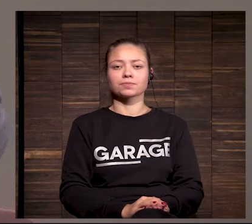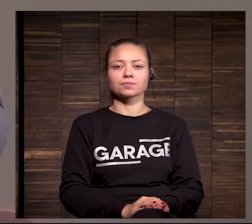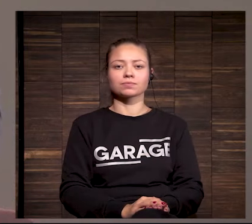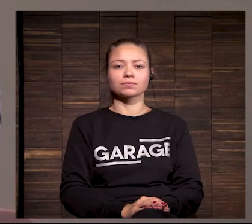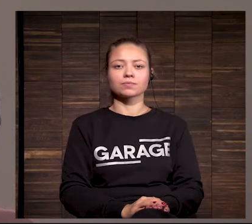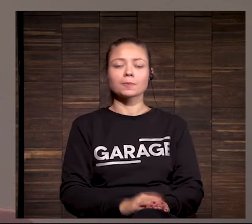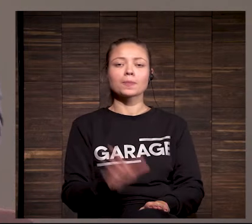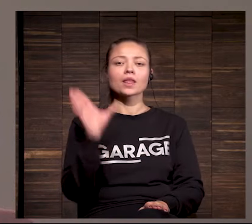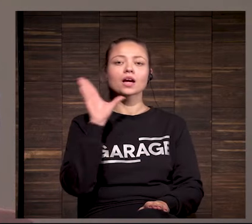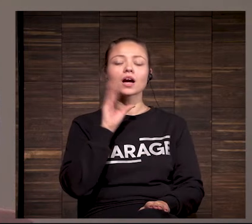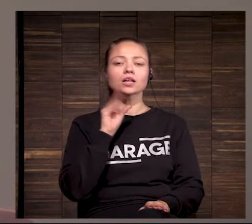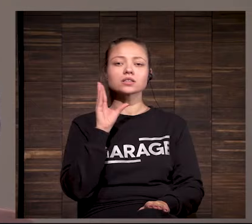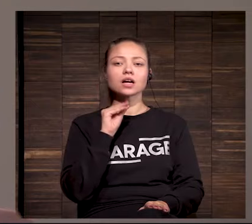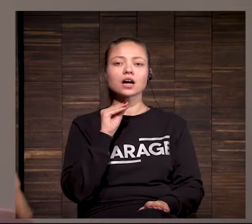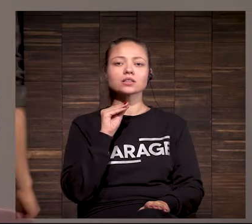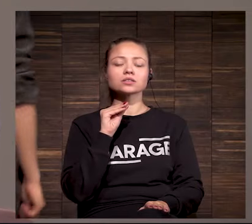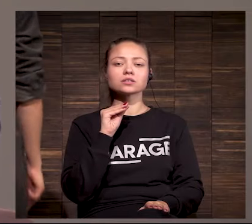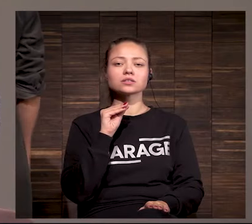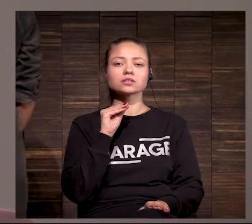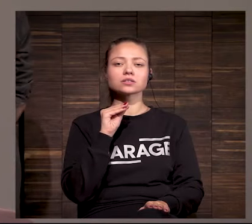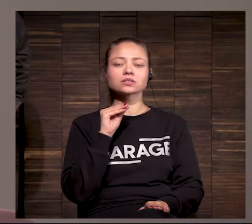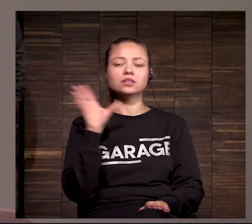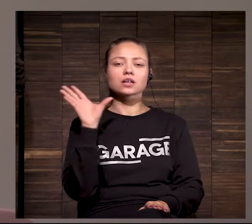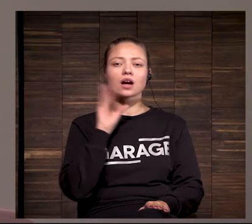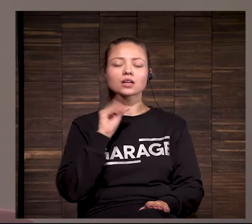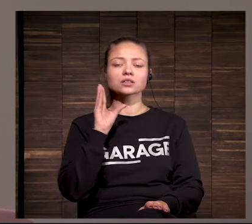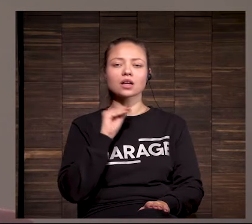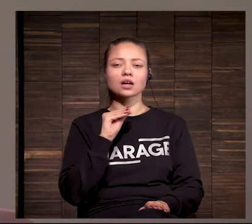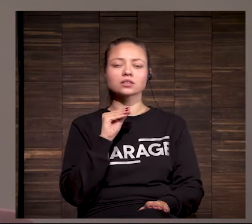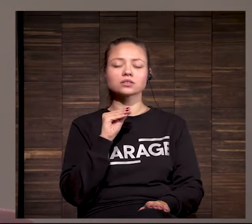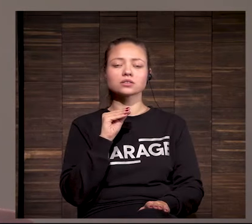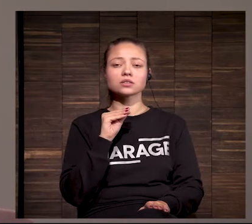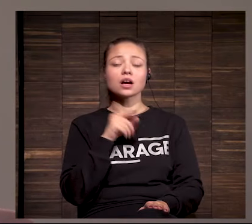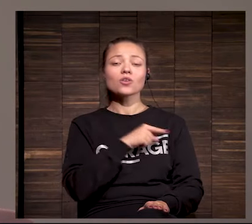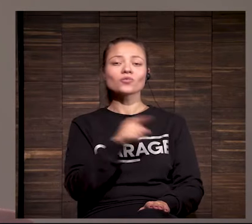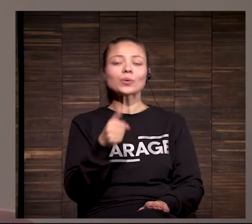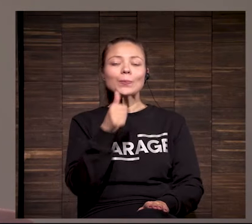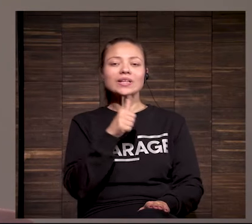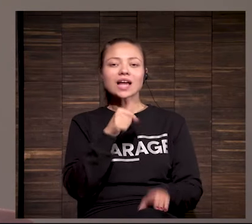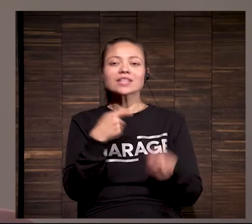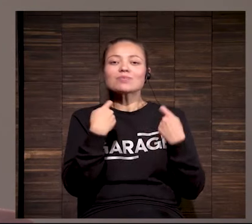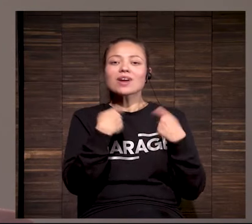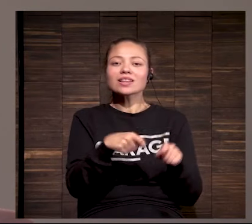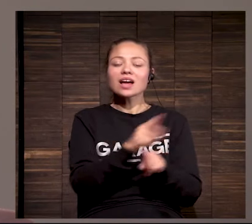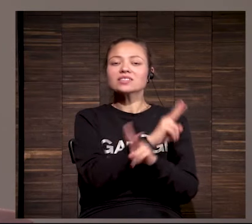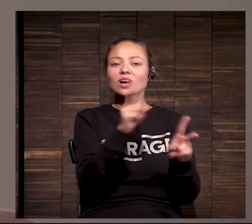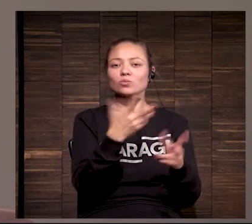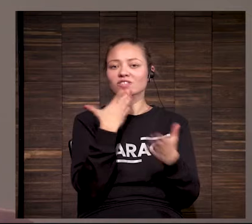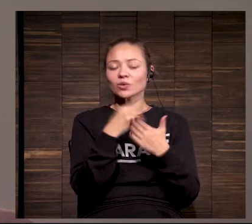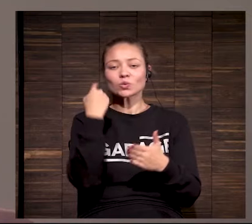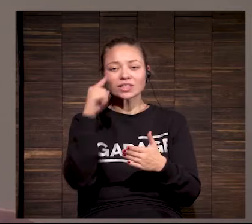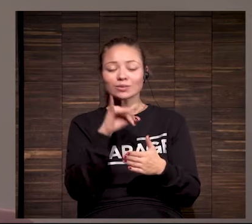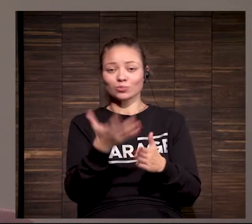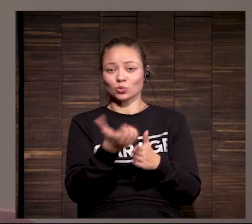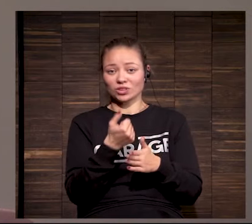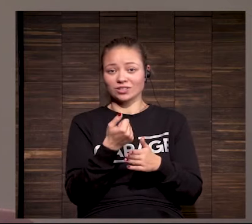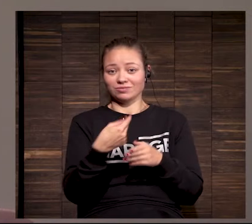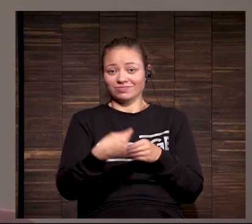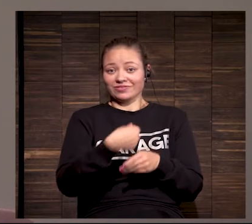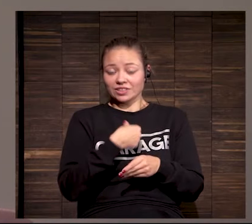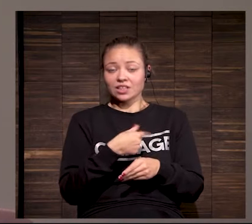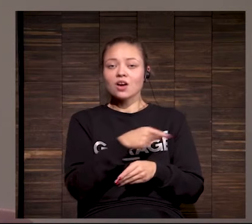когда когда вы пытаетесь продать кому-то свою идею получить инвестиция вам